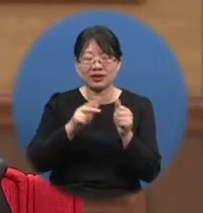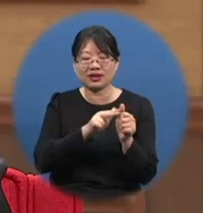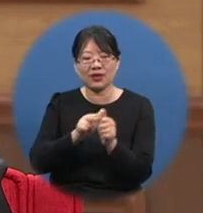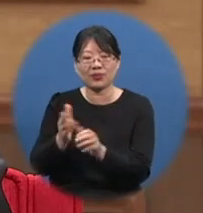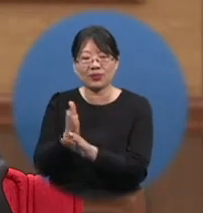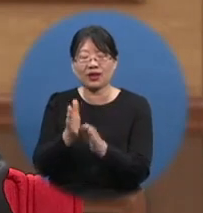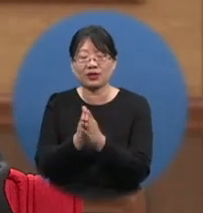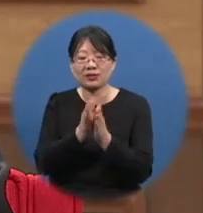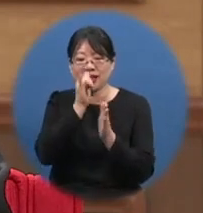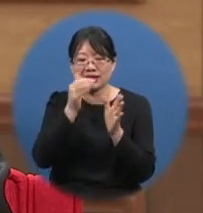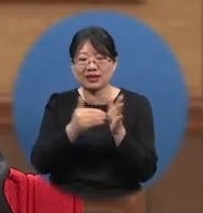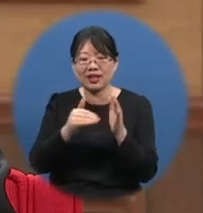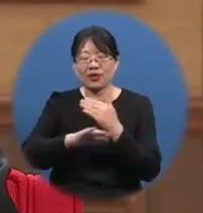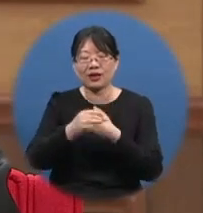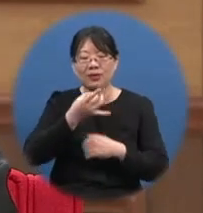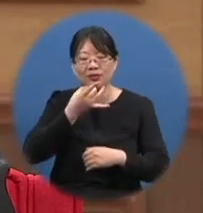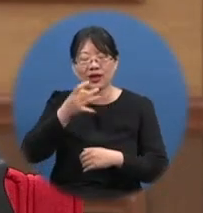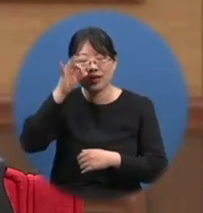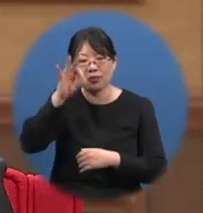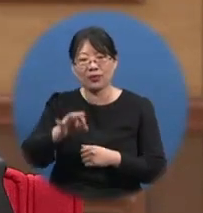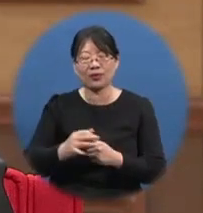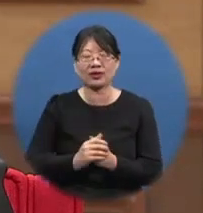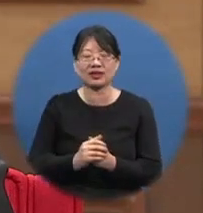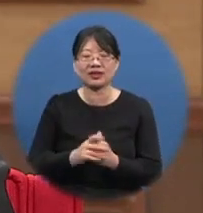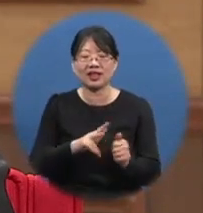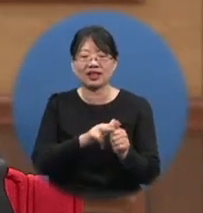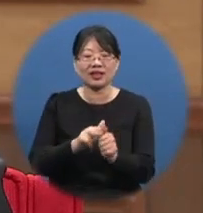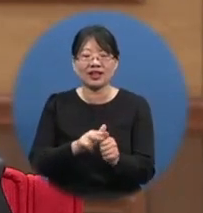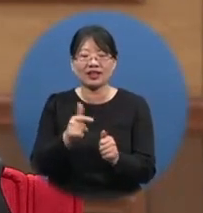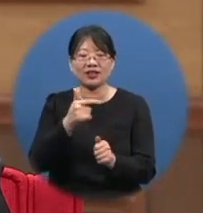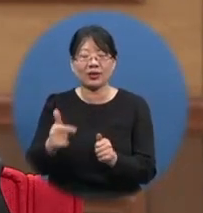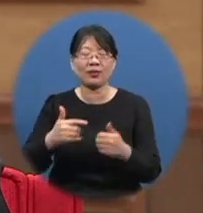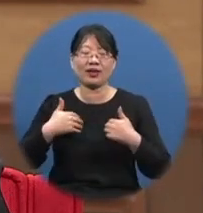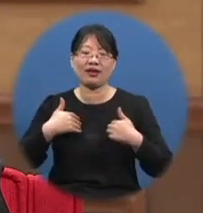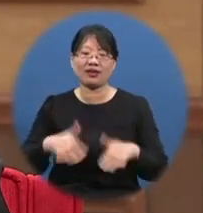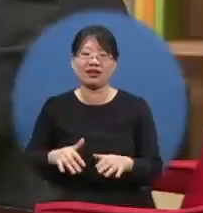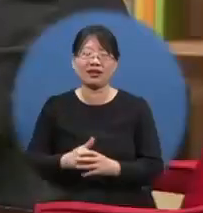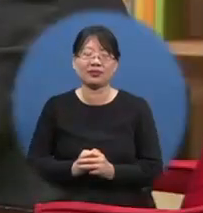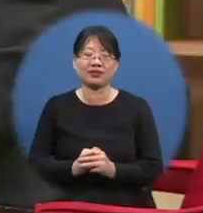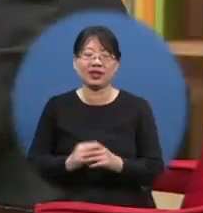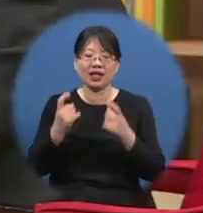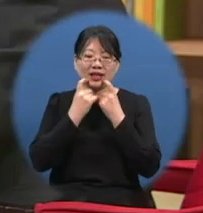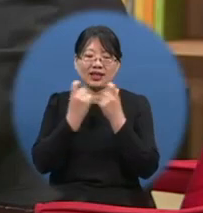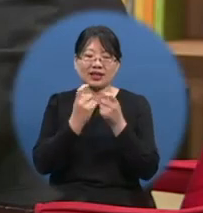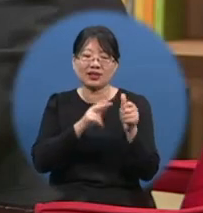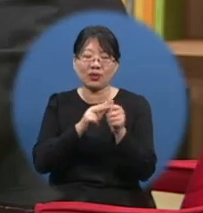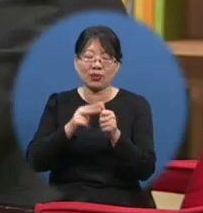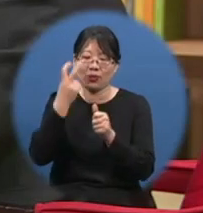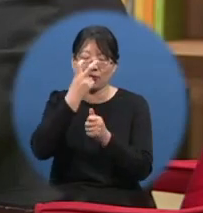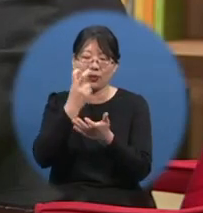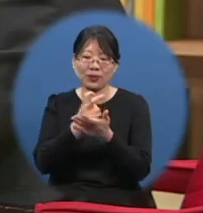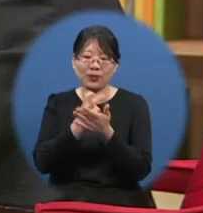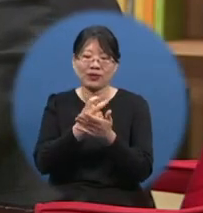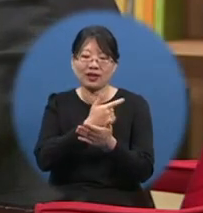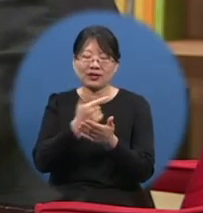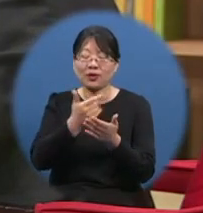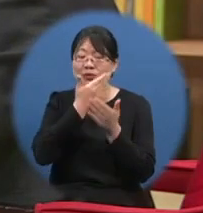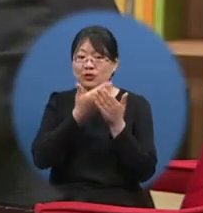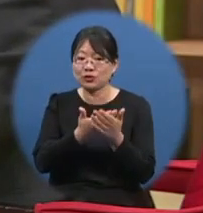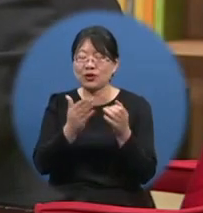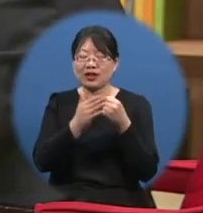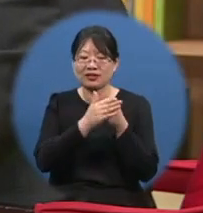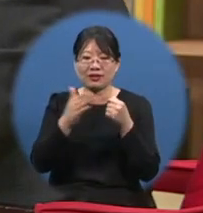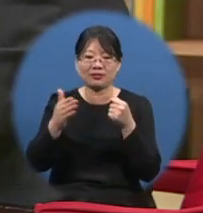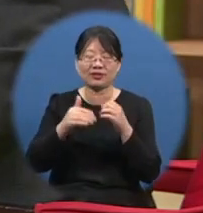데이터부터 출발하는데 우리가 불행하게도. 그 데이터가 굉장히 약합니다. 개인정보 보호법이 굉장히